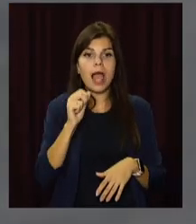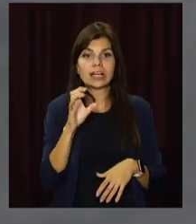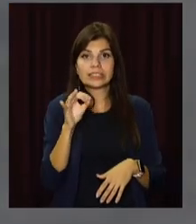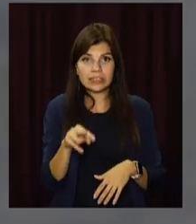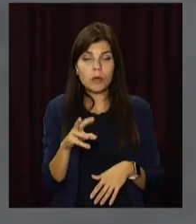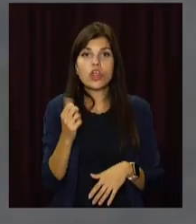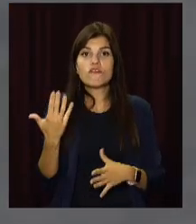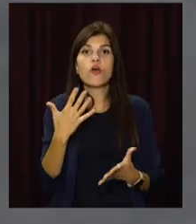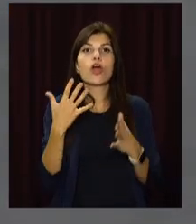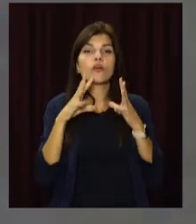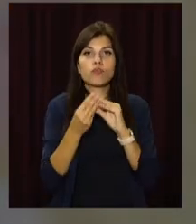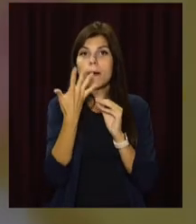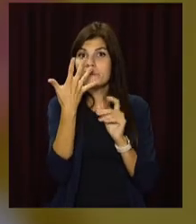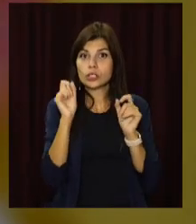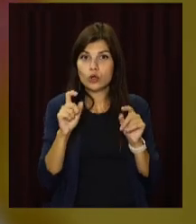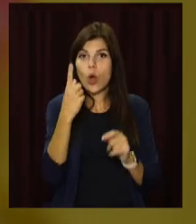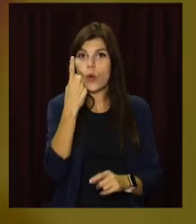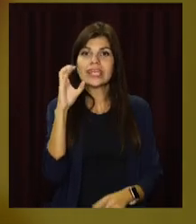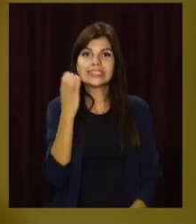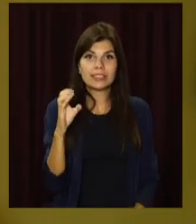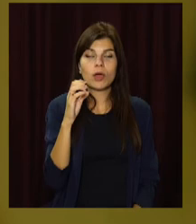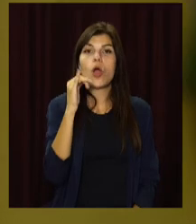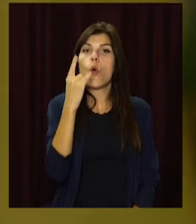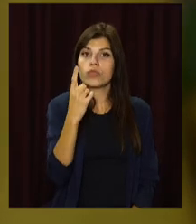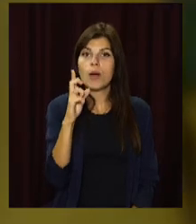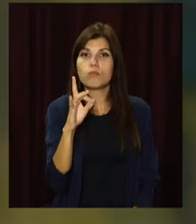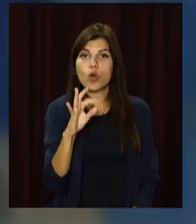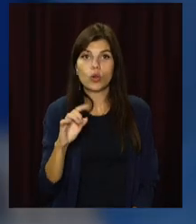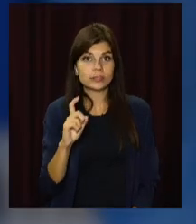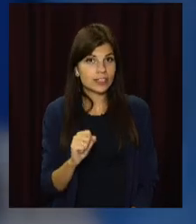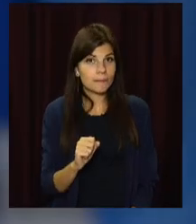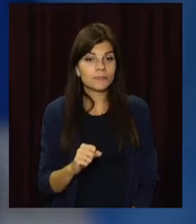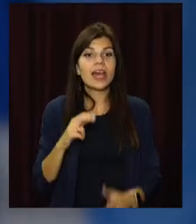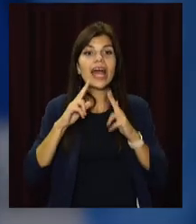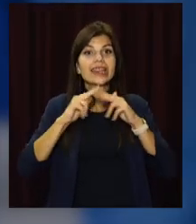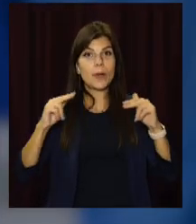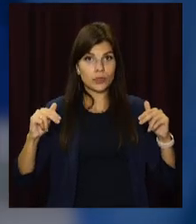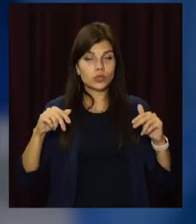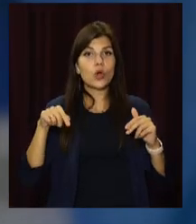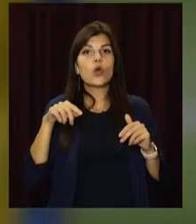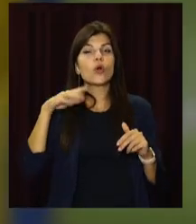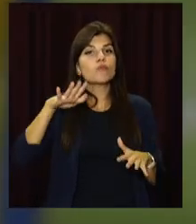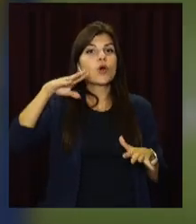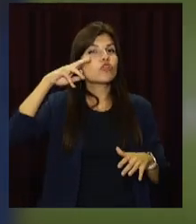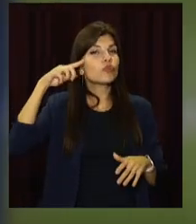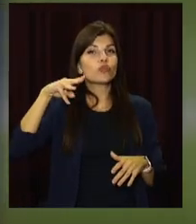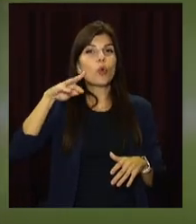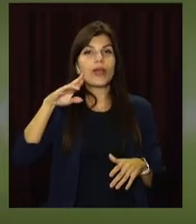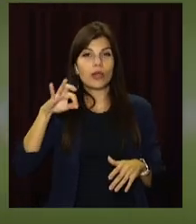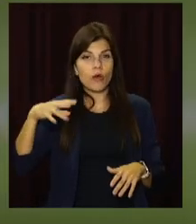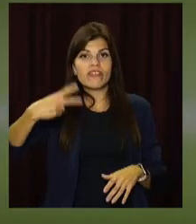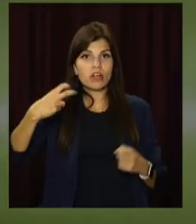Крипак. На його рахунку 5 золотих, 1 срібна і 1 бронзова медалі. Дніпропетровщину у Токіо представляли